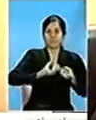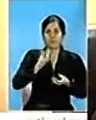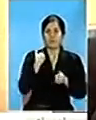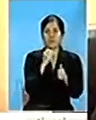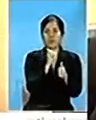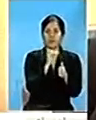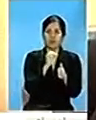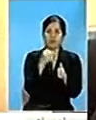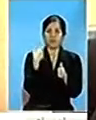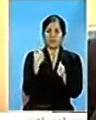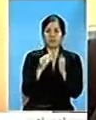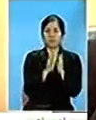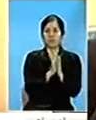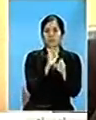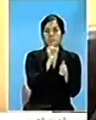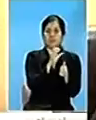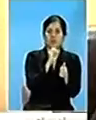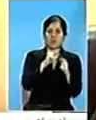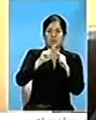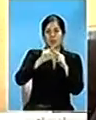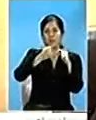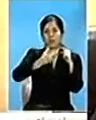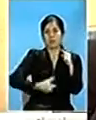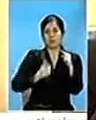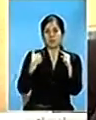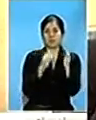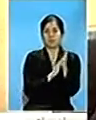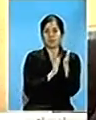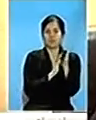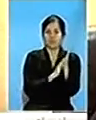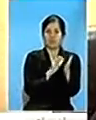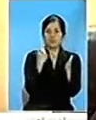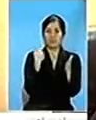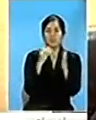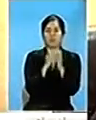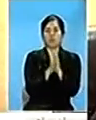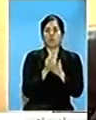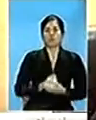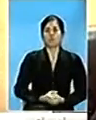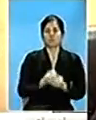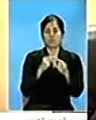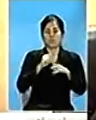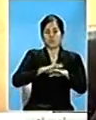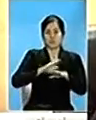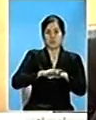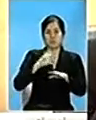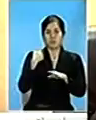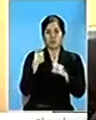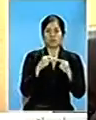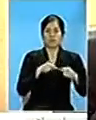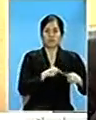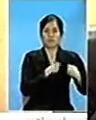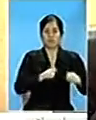เห็นข้อเสนอแนะคำชมเชยรวมทั้งข้อติติงข้อที่เป็นกำลังใ